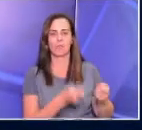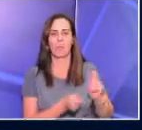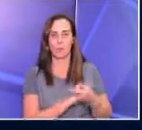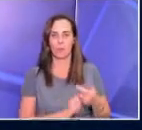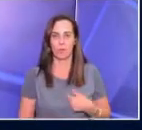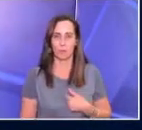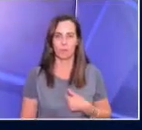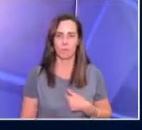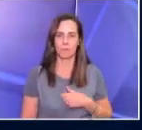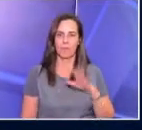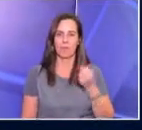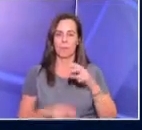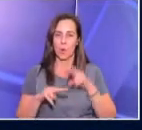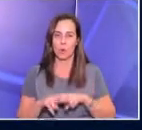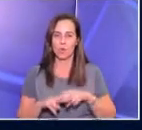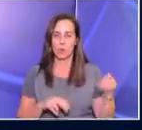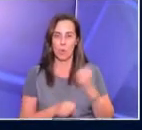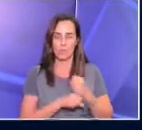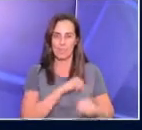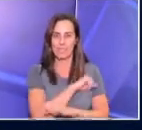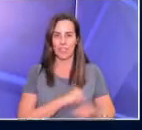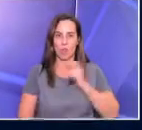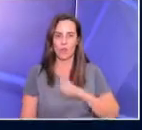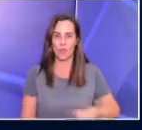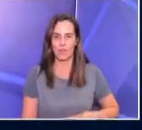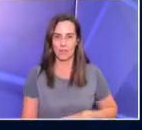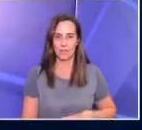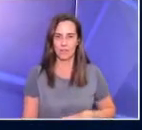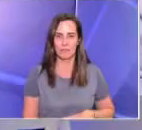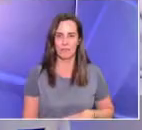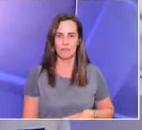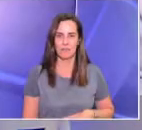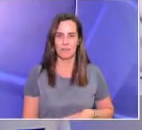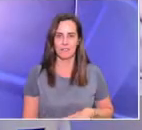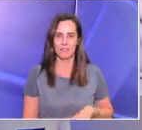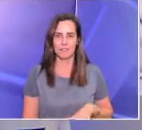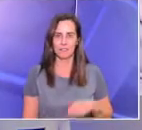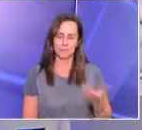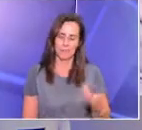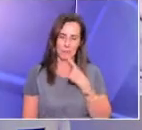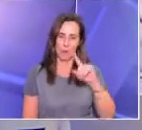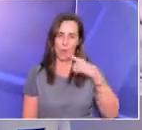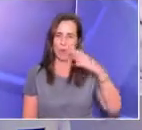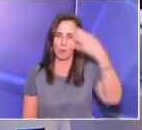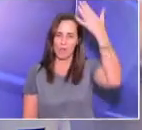במקומי. אם הוא עושה אותו סגן העיר, אם הוא עושה אותו סגן... עכשיו משתעשים, מייק, עוד 4 שנים.